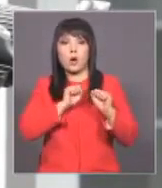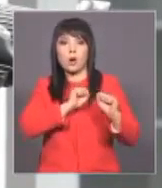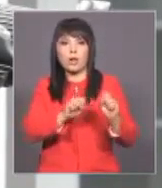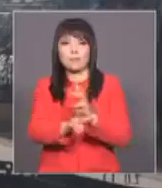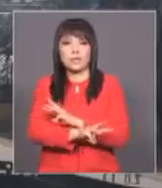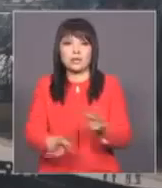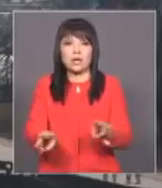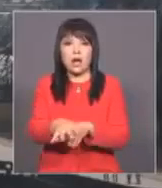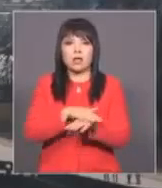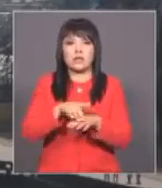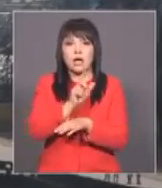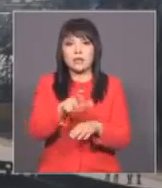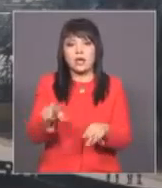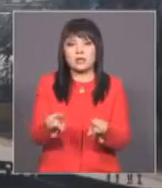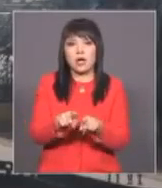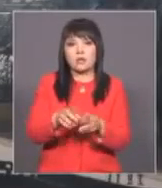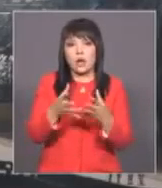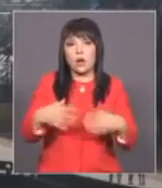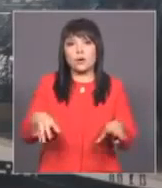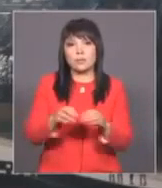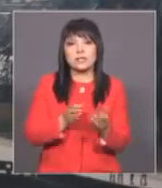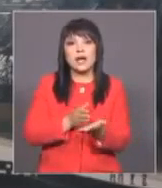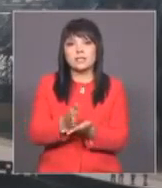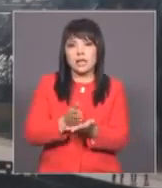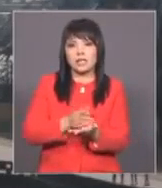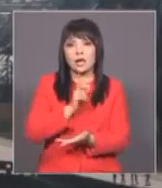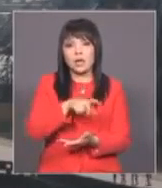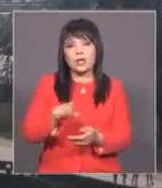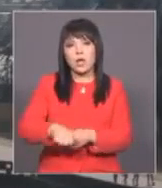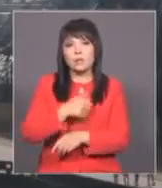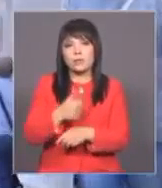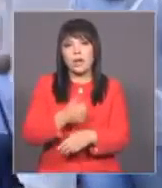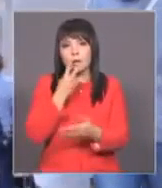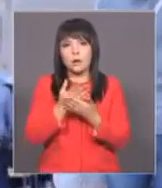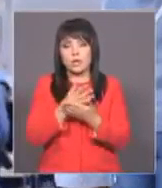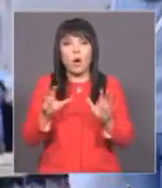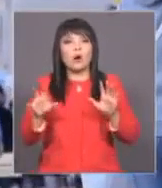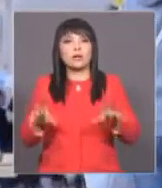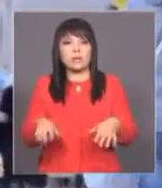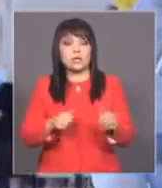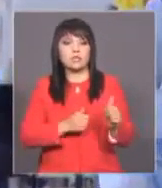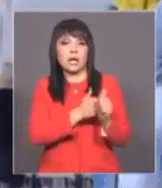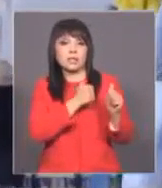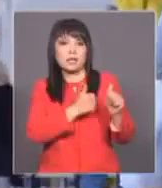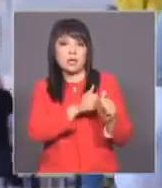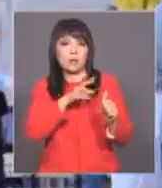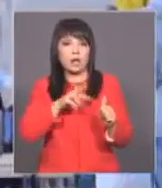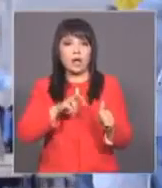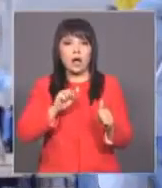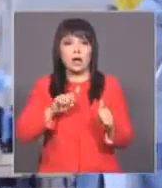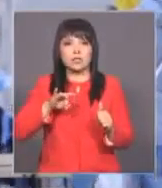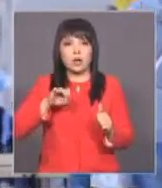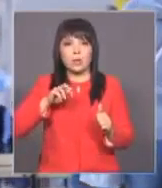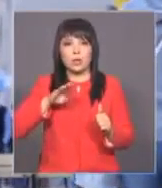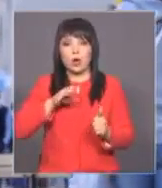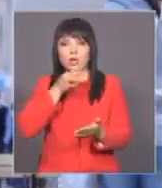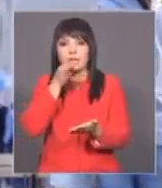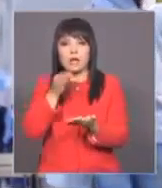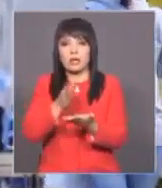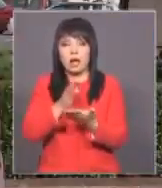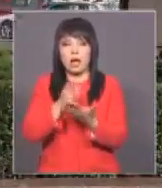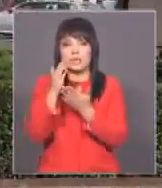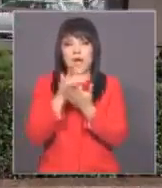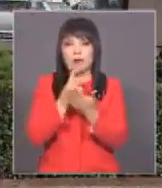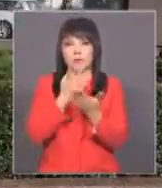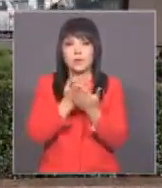министрлігінің халық саны, гендерлік және отбасылық саясат бөлімі басшысының орынбасары Марина Артеменко мәлімдеді. Аталған бағдарлама 5